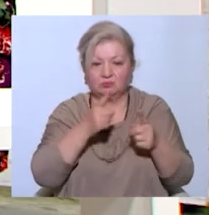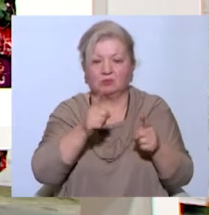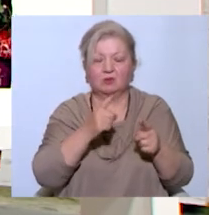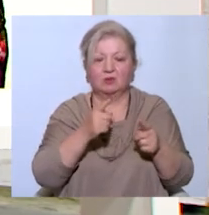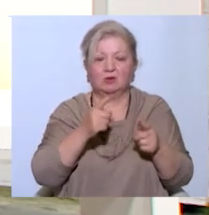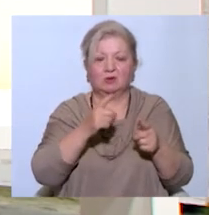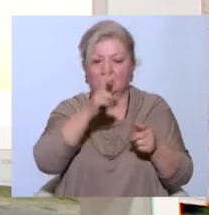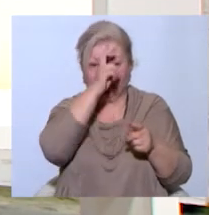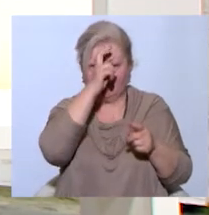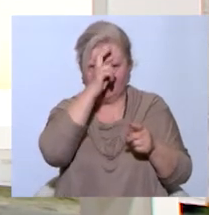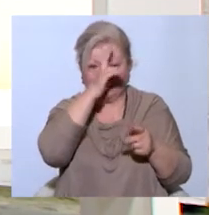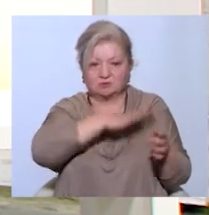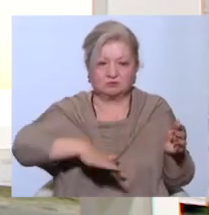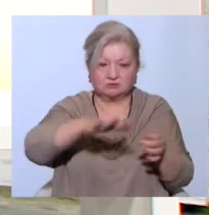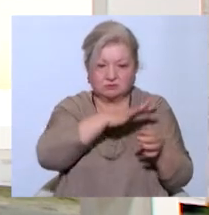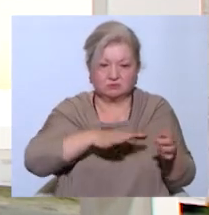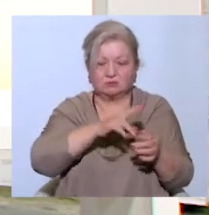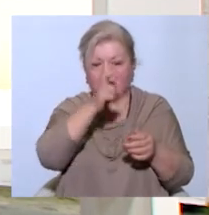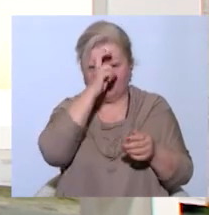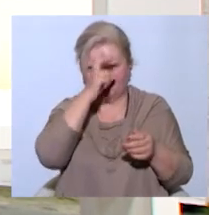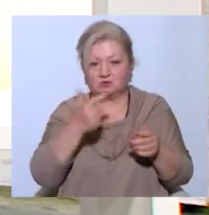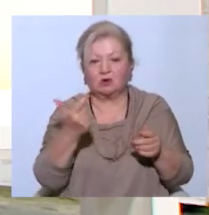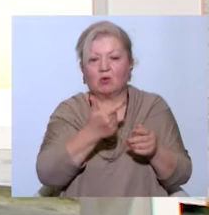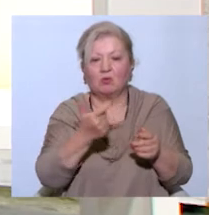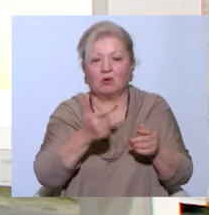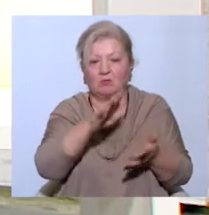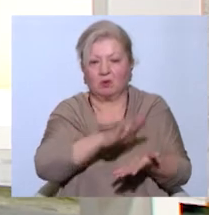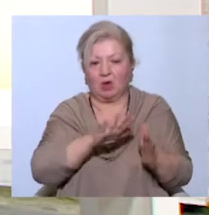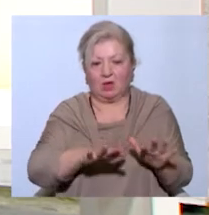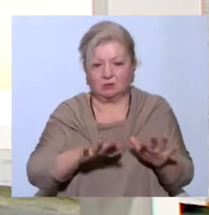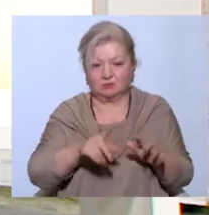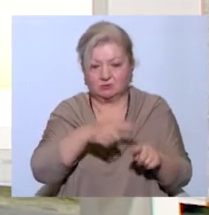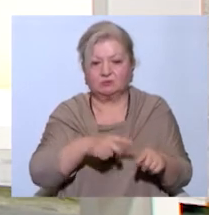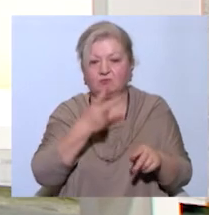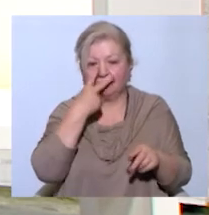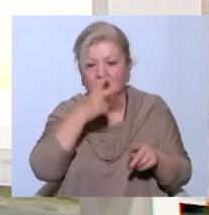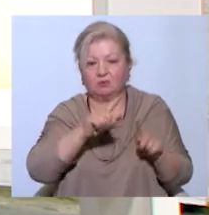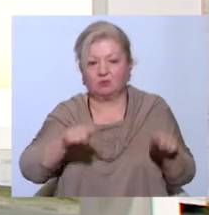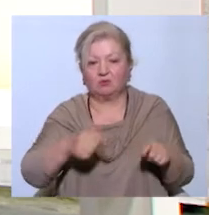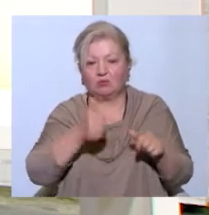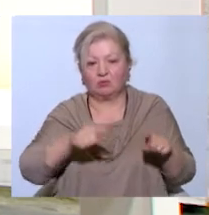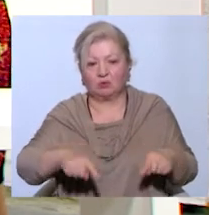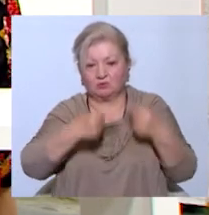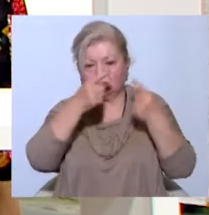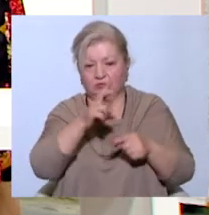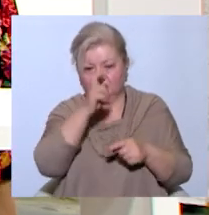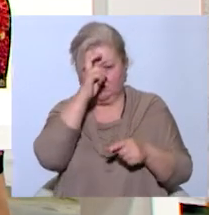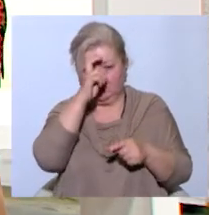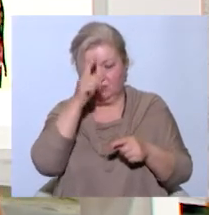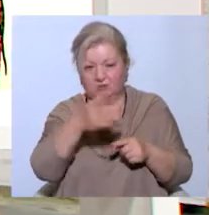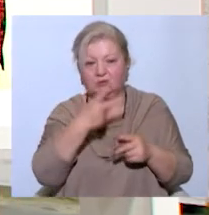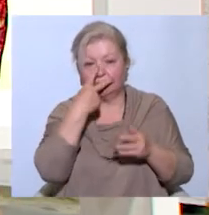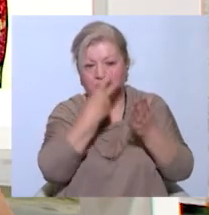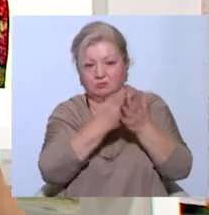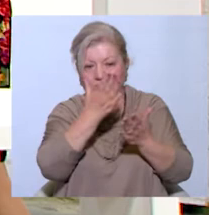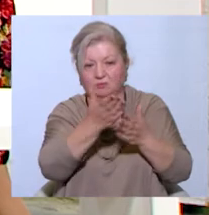გეოგრაფიულ ნაწილზე და ეს ყველაფერი დავაკავშიროთ შემდგომში კიდევ როგორ ჩამოყალიბდა და განვითარდა ქვეყანა. თქვენ ახლა ხედავთ ეკრანზე